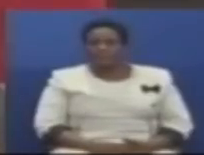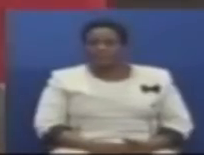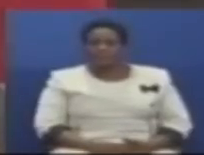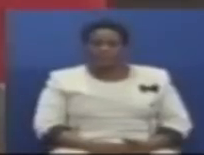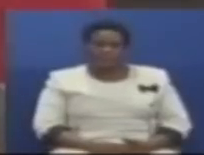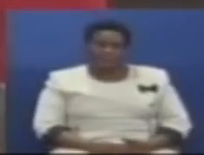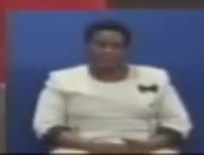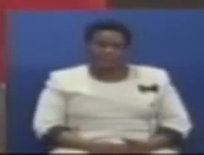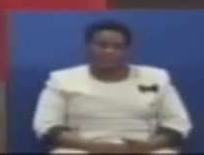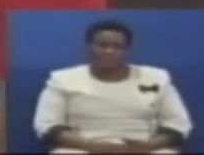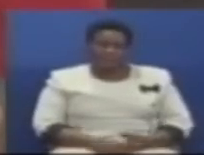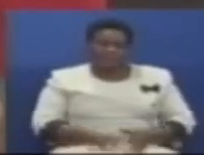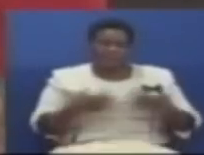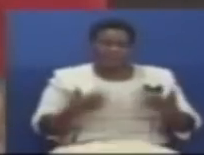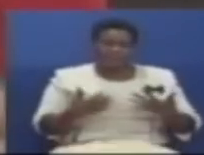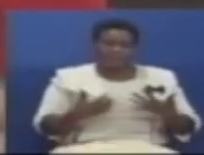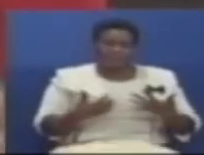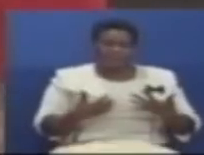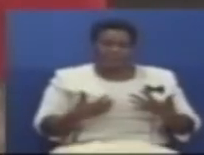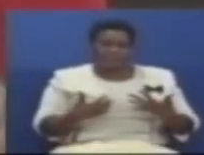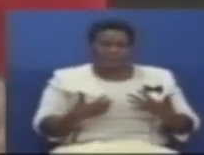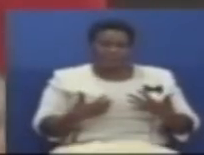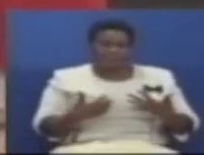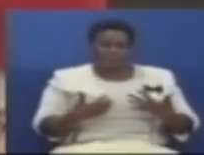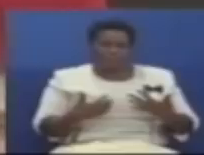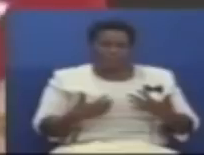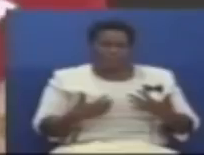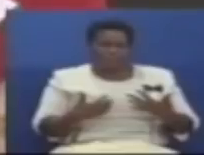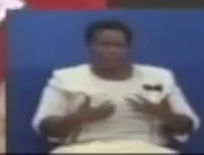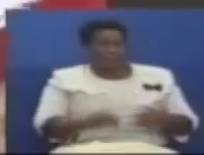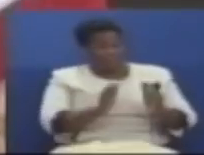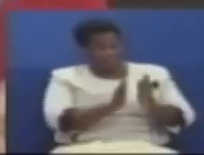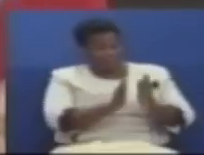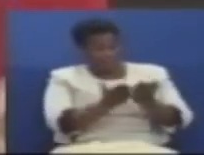Uchaguzi ambao ulikuwa hauna sababu yoyote. Na hiki kitabu